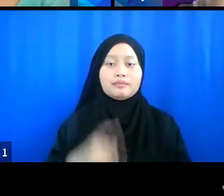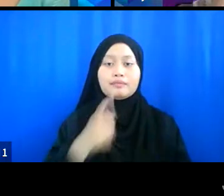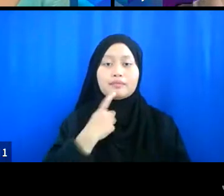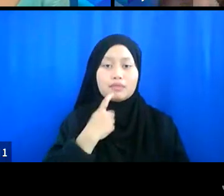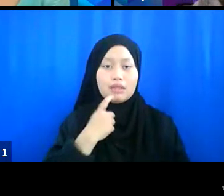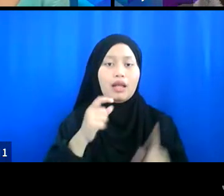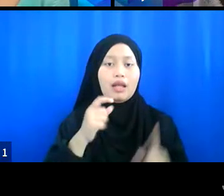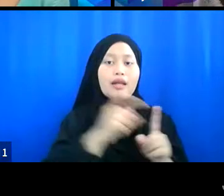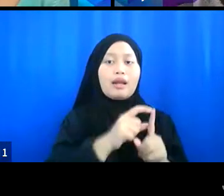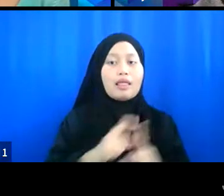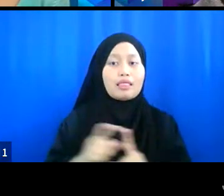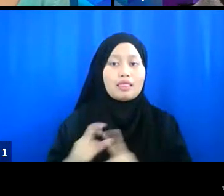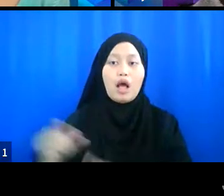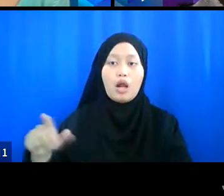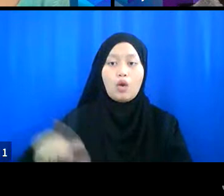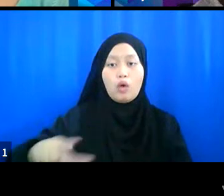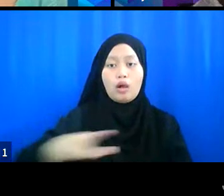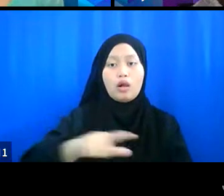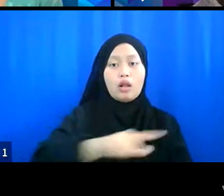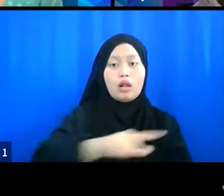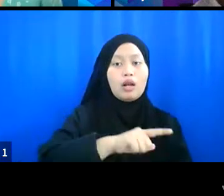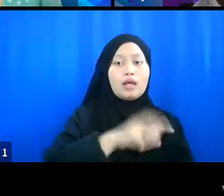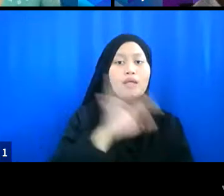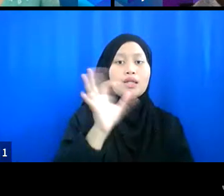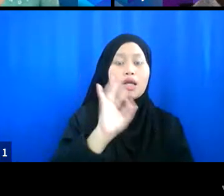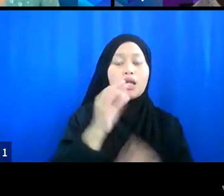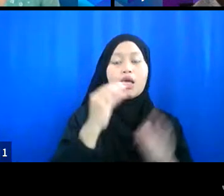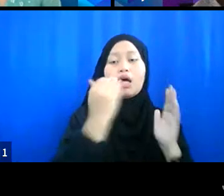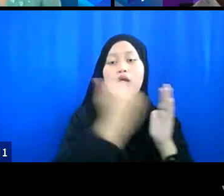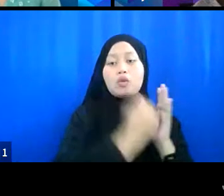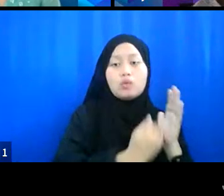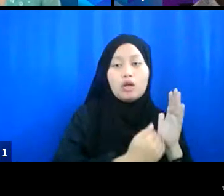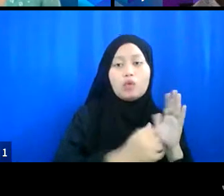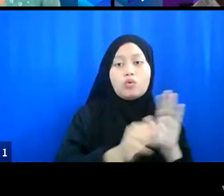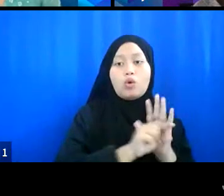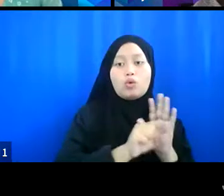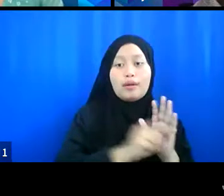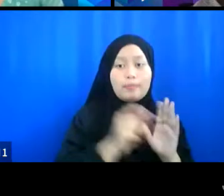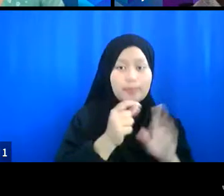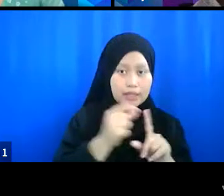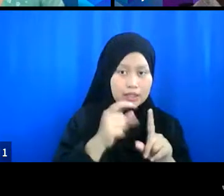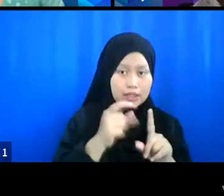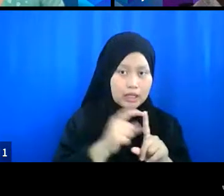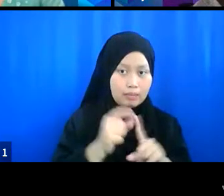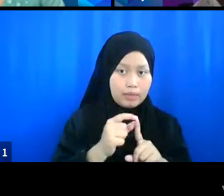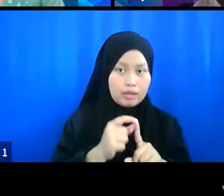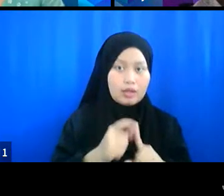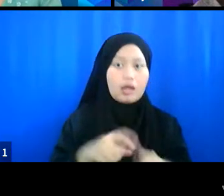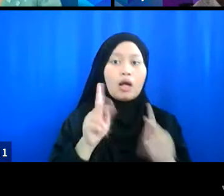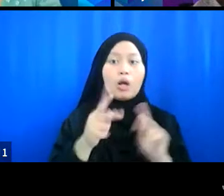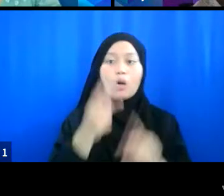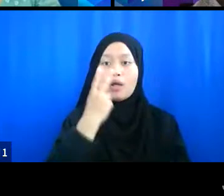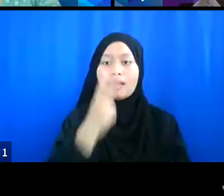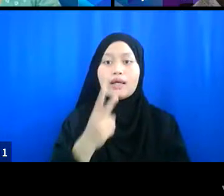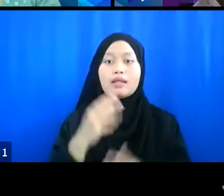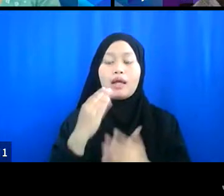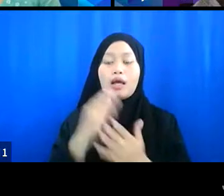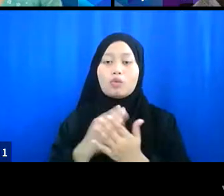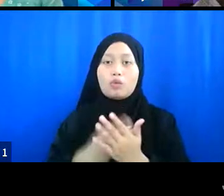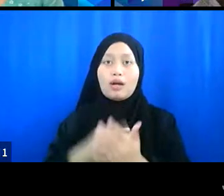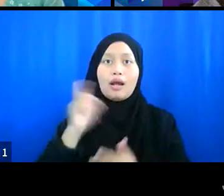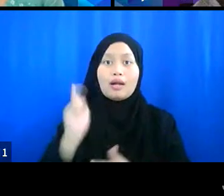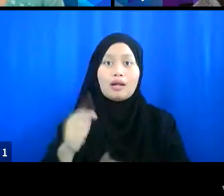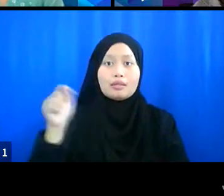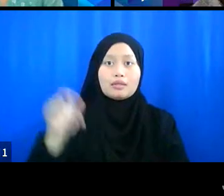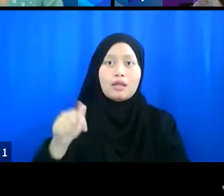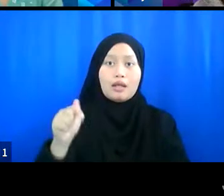lokasi itu tidak diatur didalam undang-undang PBB katanya begitu tolong kita lihat dari al-qur'an Yang ada sekarang ini